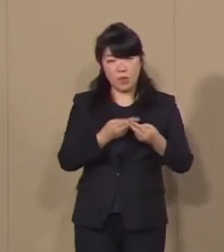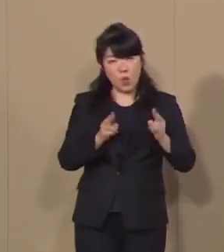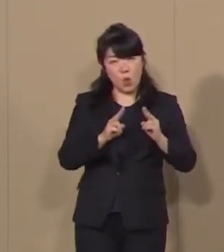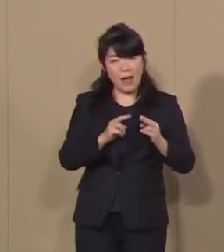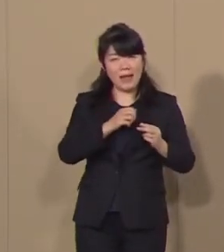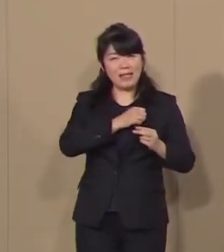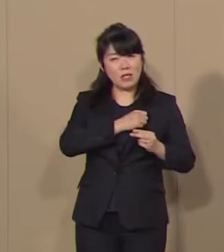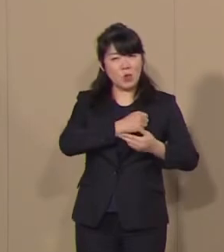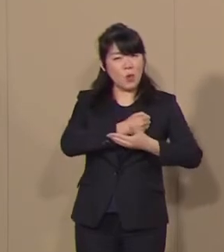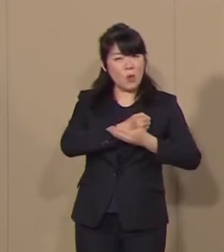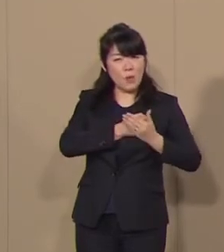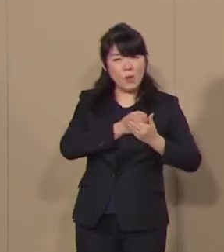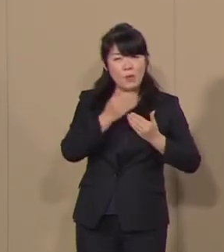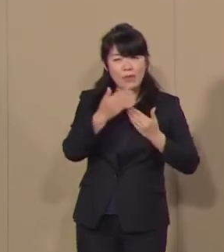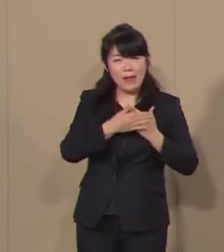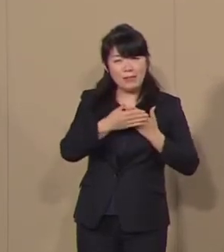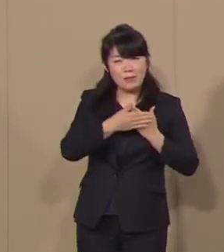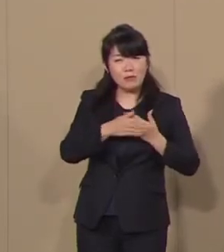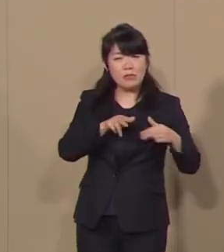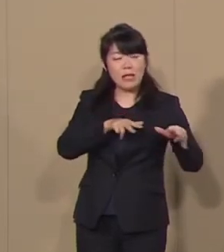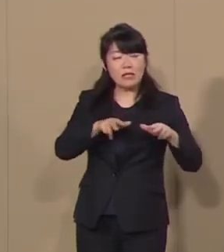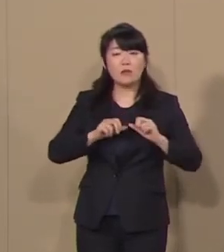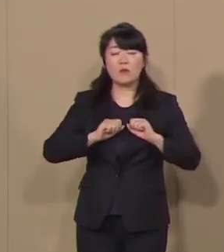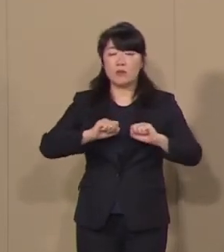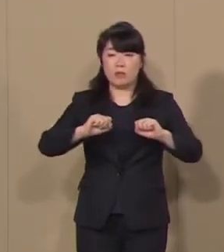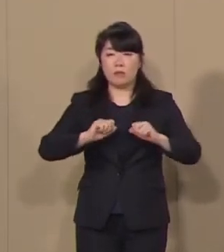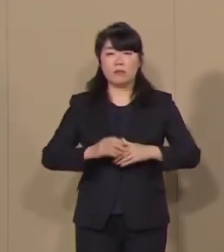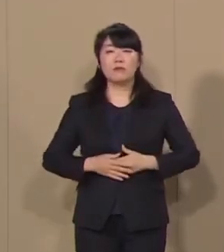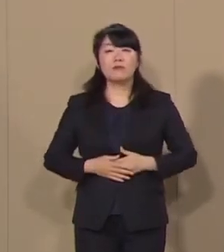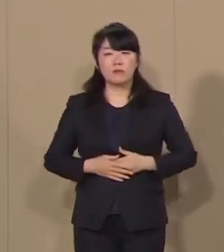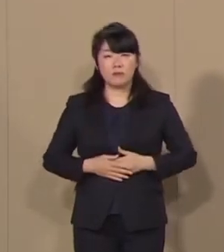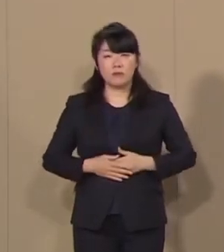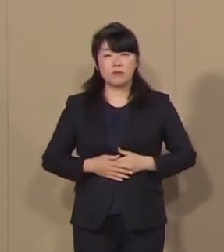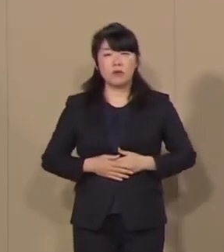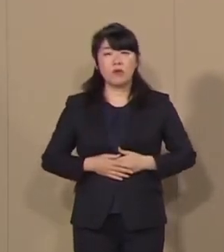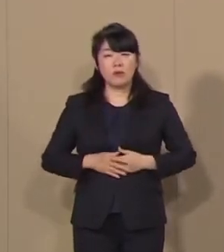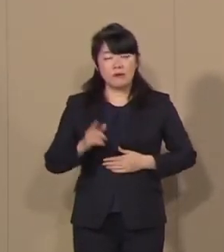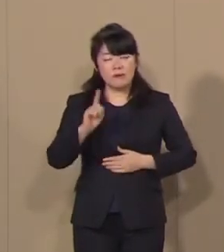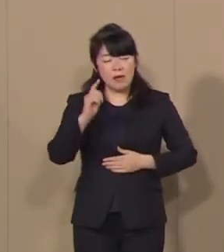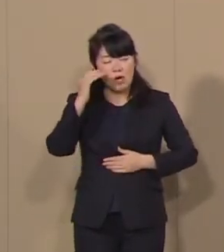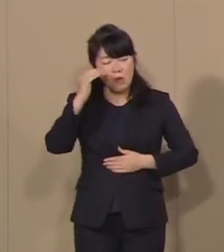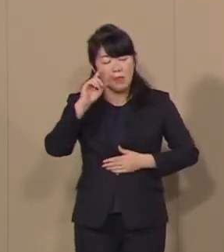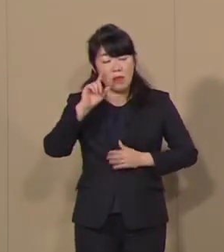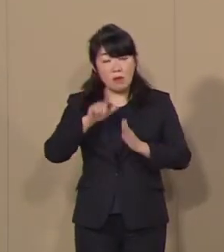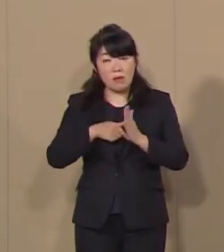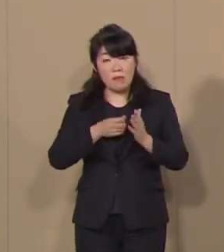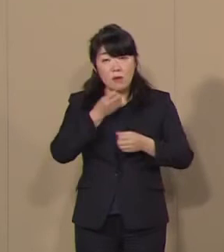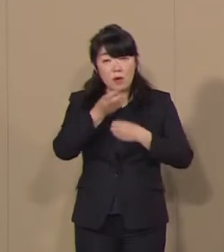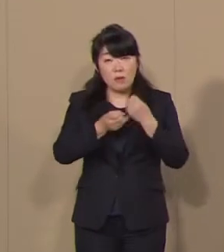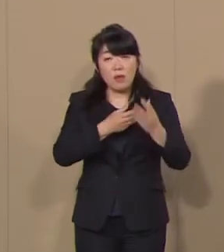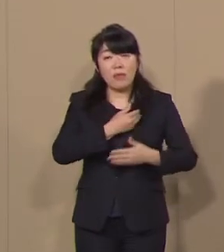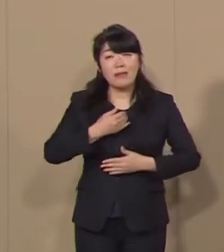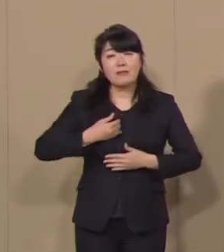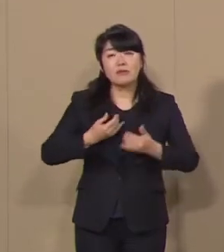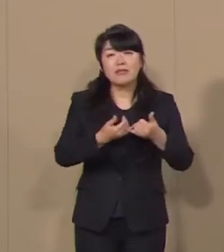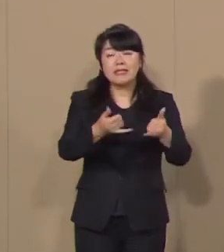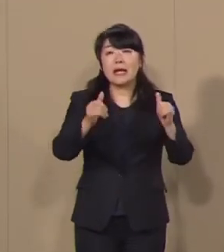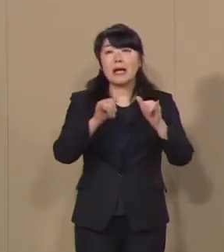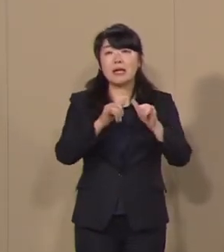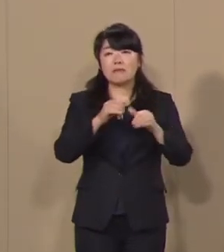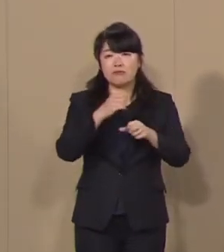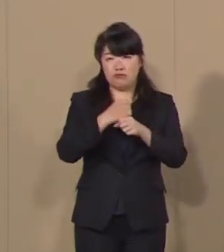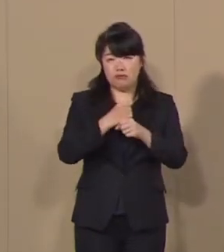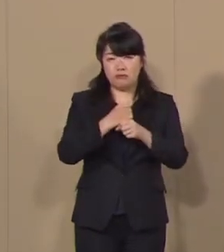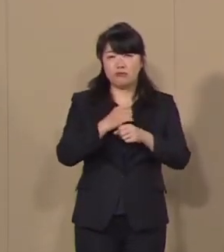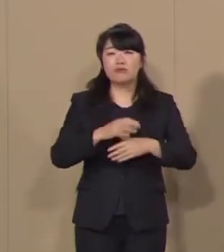だいじに数政治を実現します弱音を吐ける社会へあなたの弱音が政治の課題